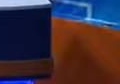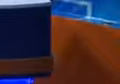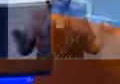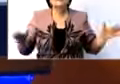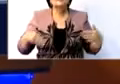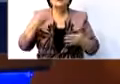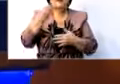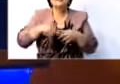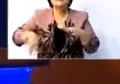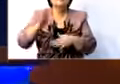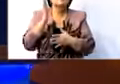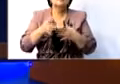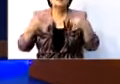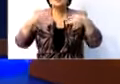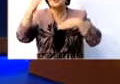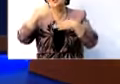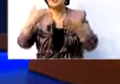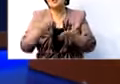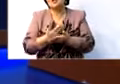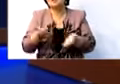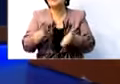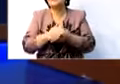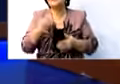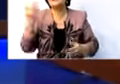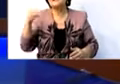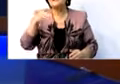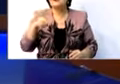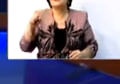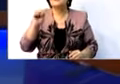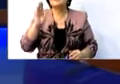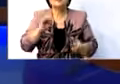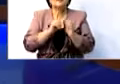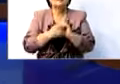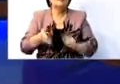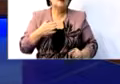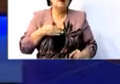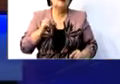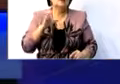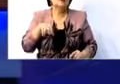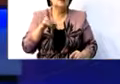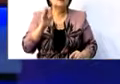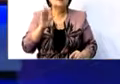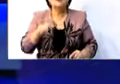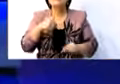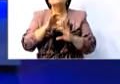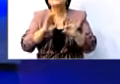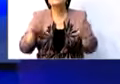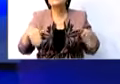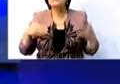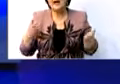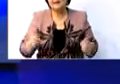Ассаламу алейкум, ардақты ағайын, тікелей эфирде кешкі жаңалықтар. Онымен таныстыратын мен Талант Айымбетов. Сурды дұрмада айт Күлен Садықова, ал мен аңдатпа.